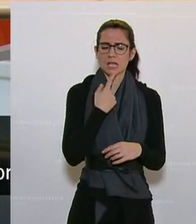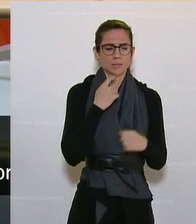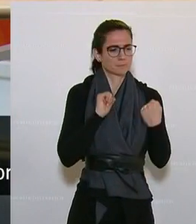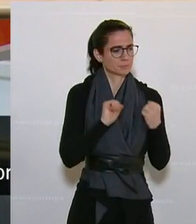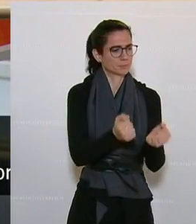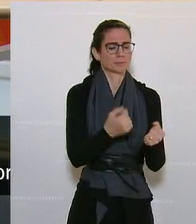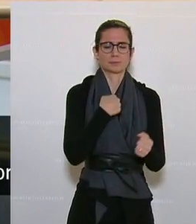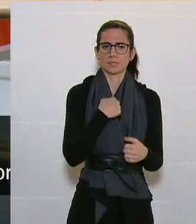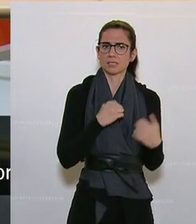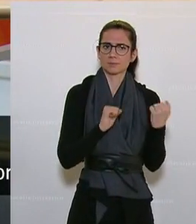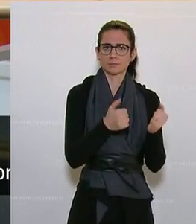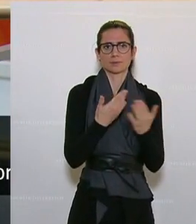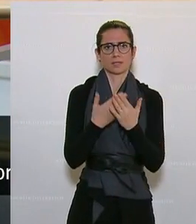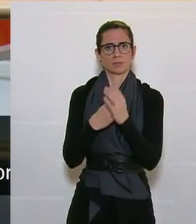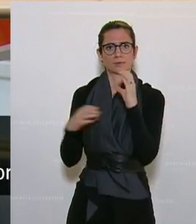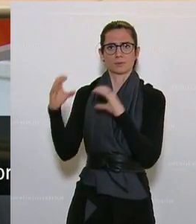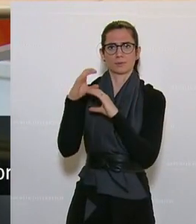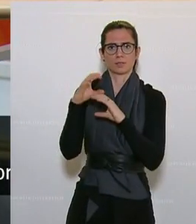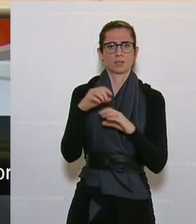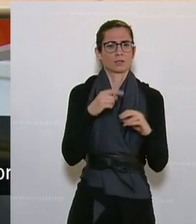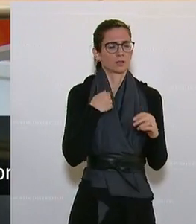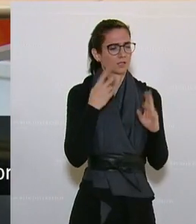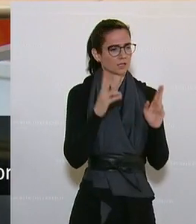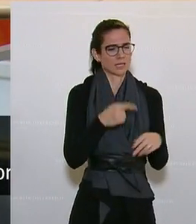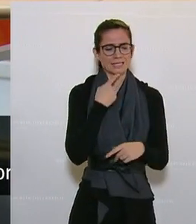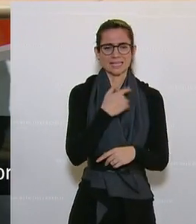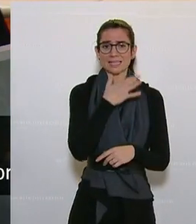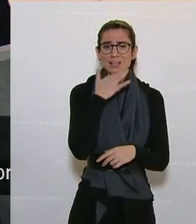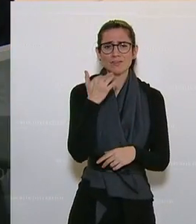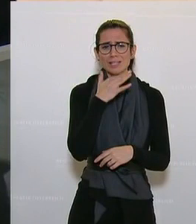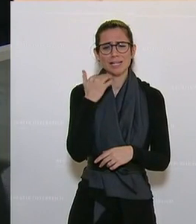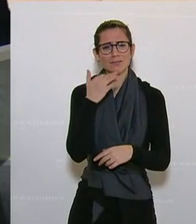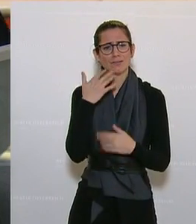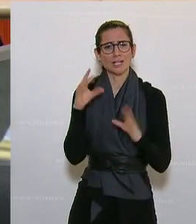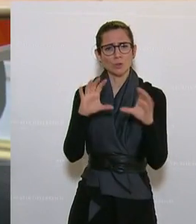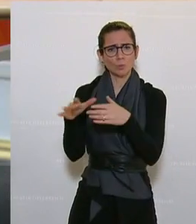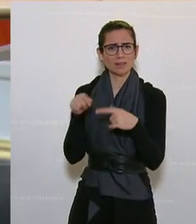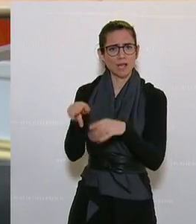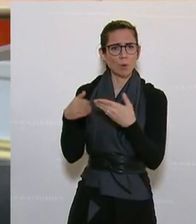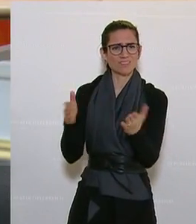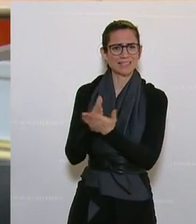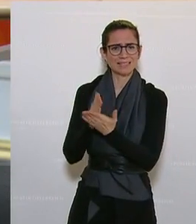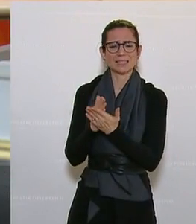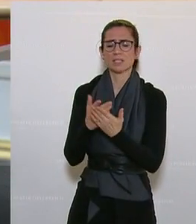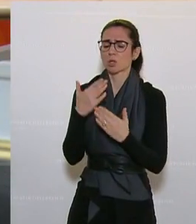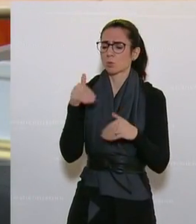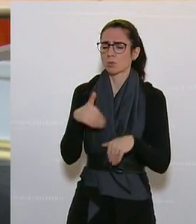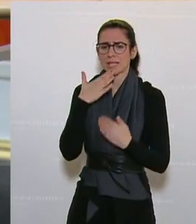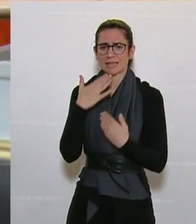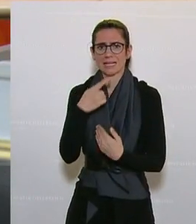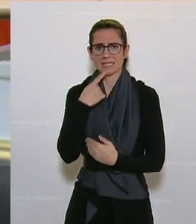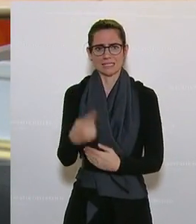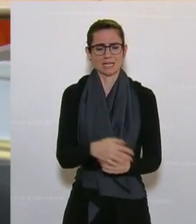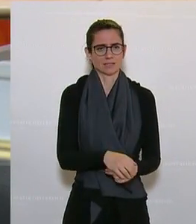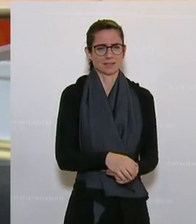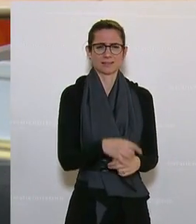anschließend dann besten Gewissens einen Dank an die vielen Gruppen im öffentlichen Dienst anschließen. Heute war es da relativ still.